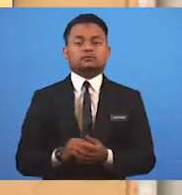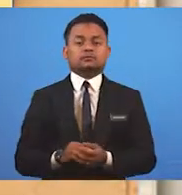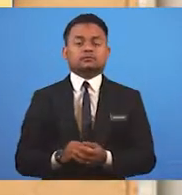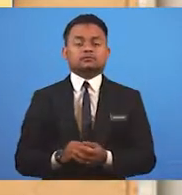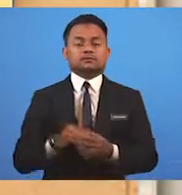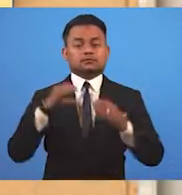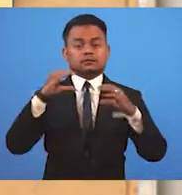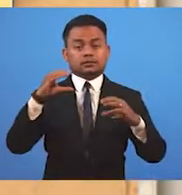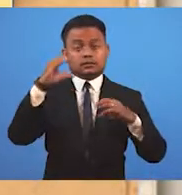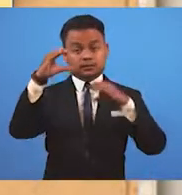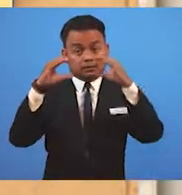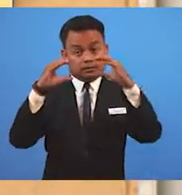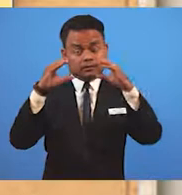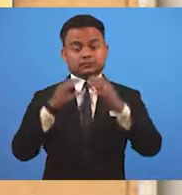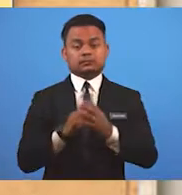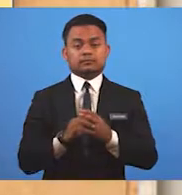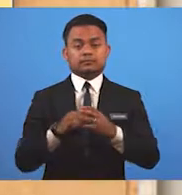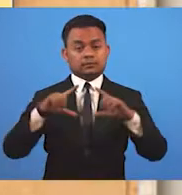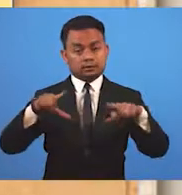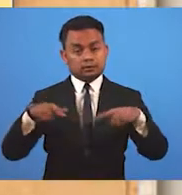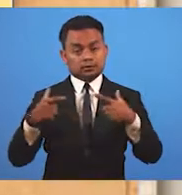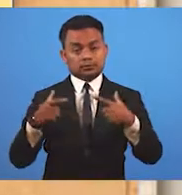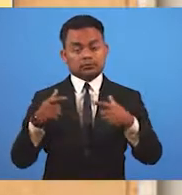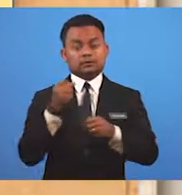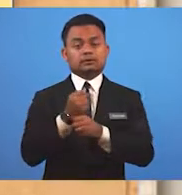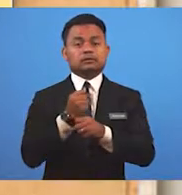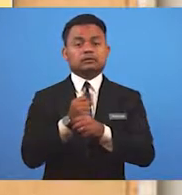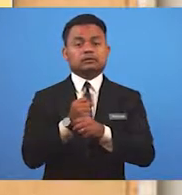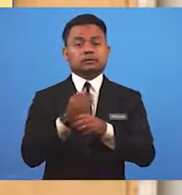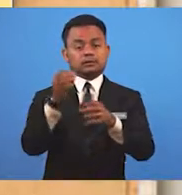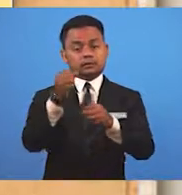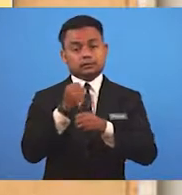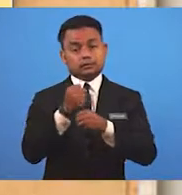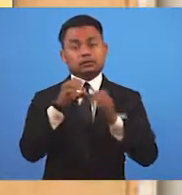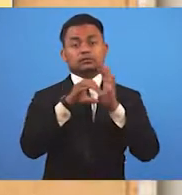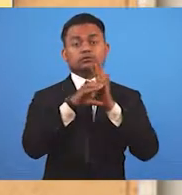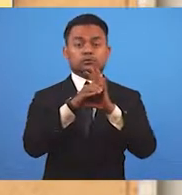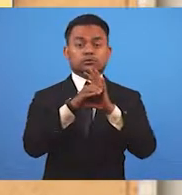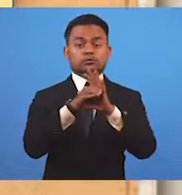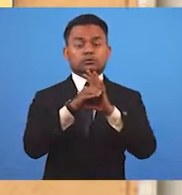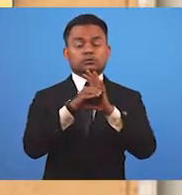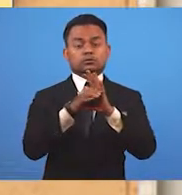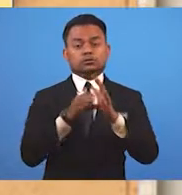Cara-cara melakukan kerja mengambil sampel ternakan berpenyakit.